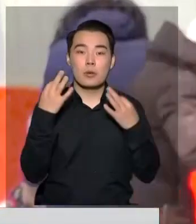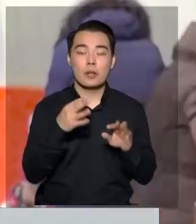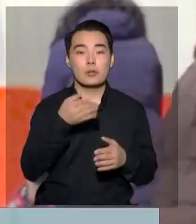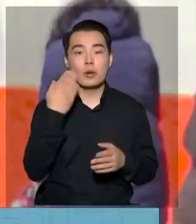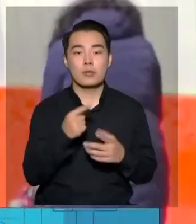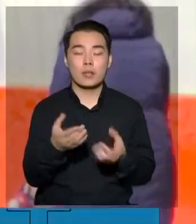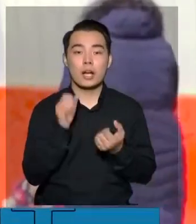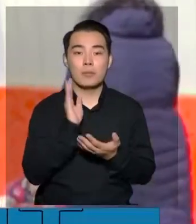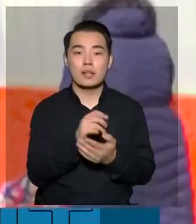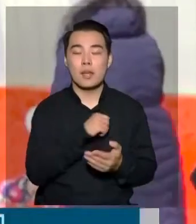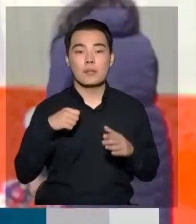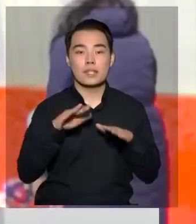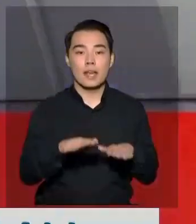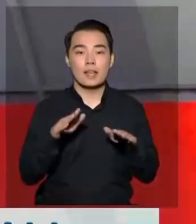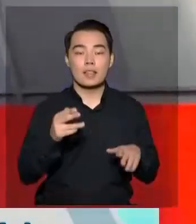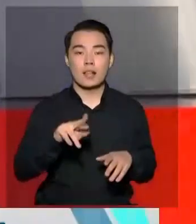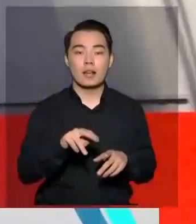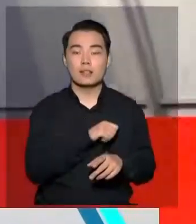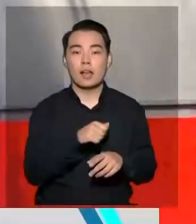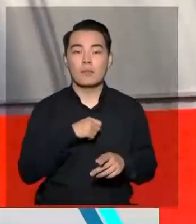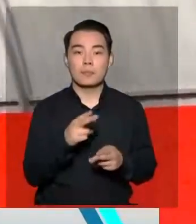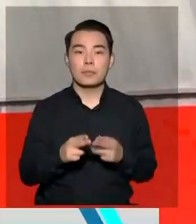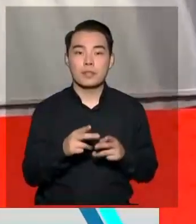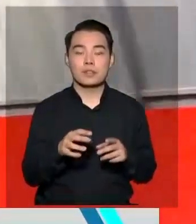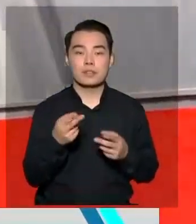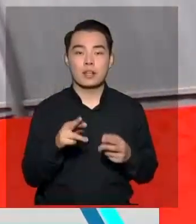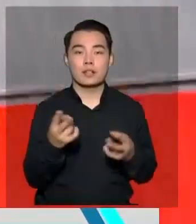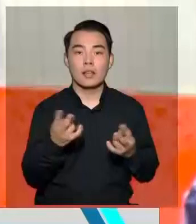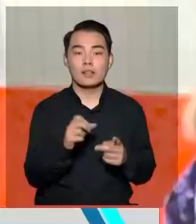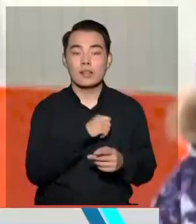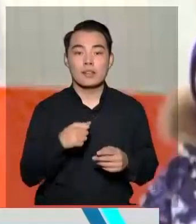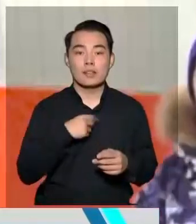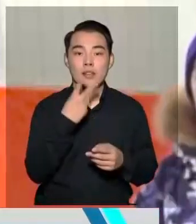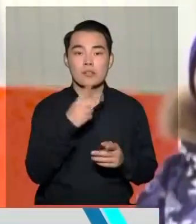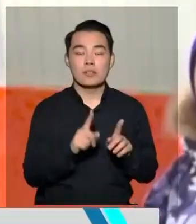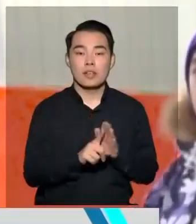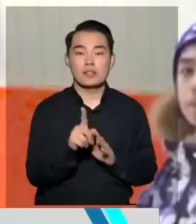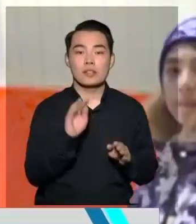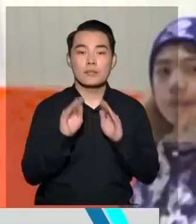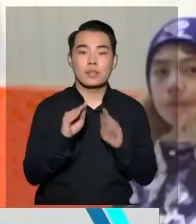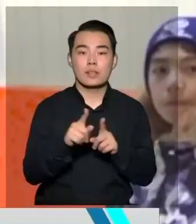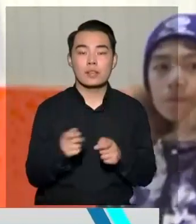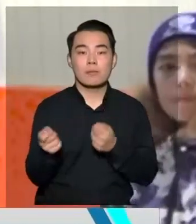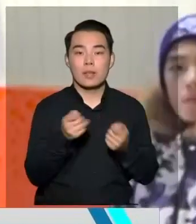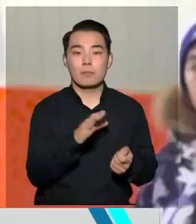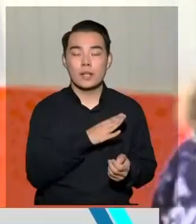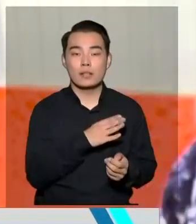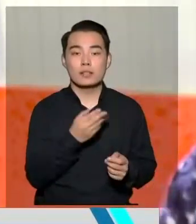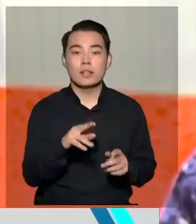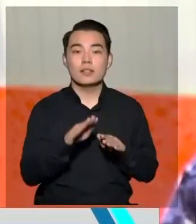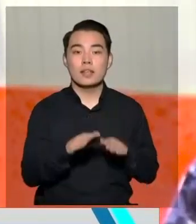кетуге, сол именно балаларға арналған мұз деп айтсақ та болады. Енді осыдан басқа жасанды қар алып келдік. Мына